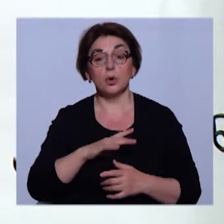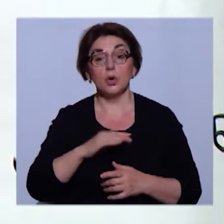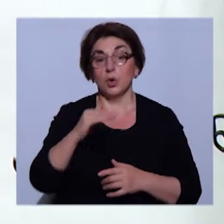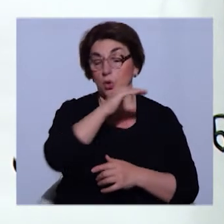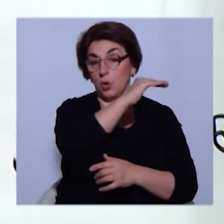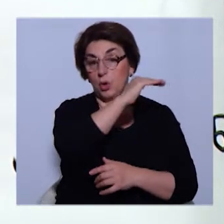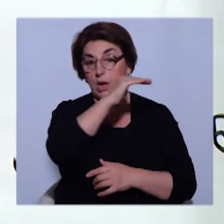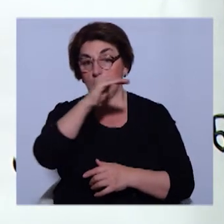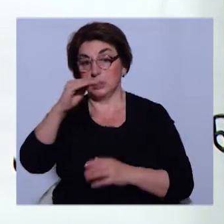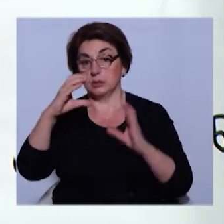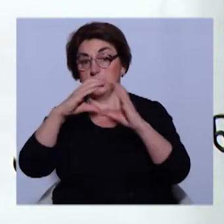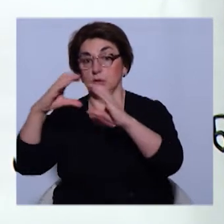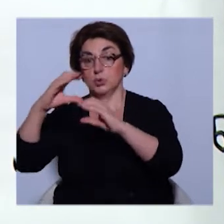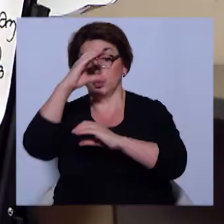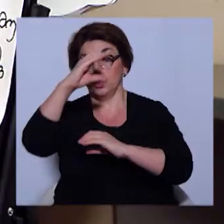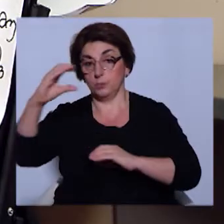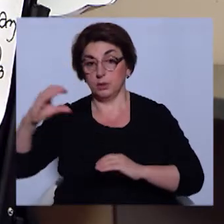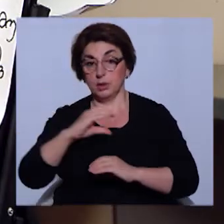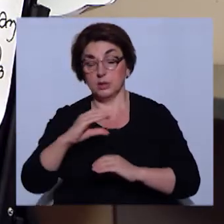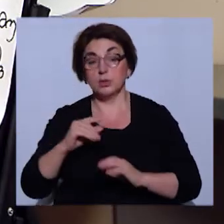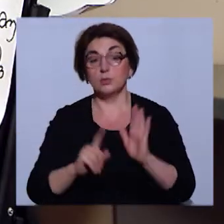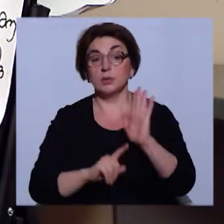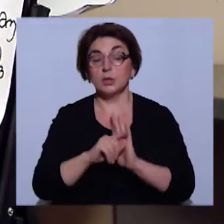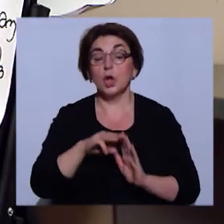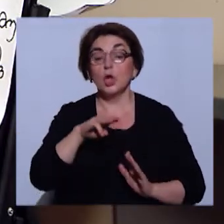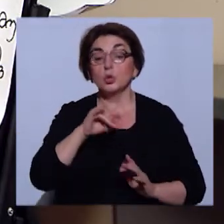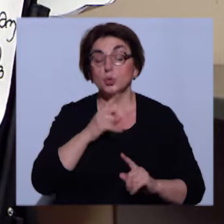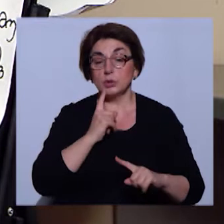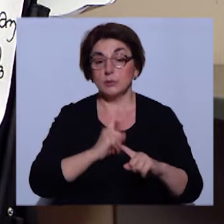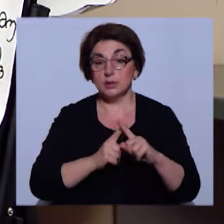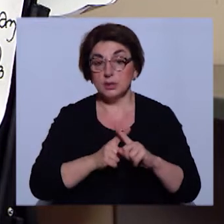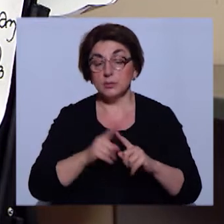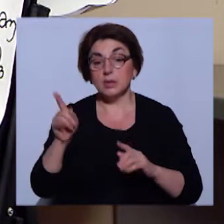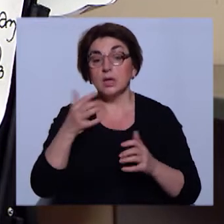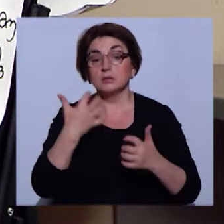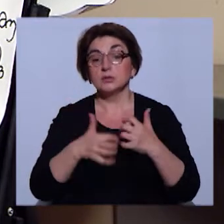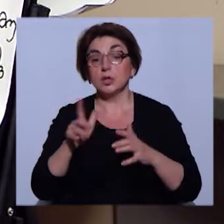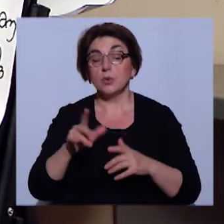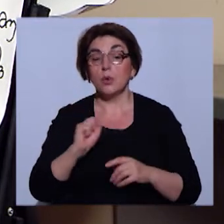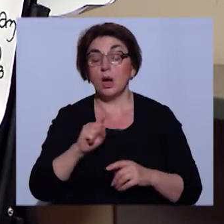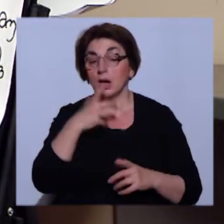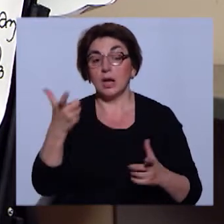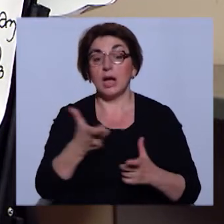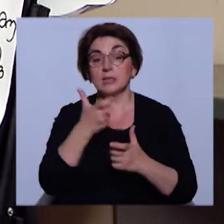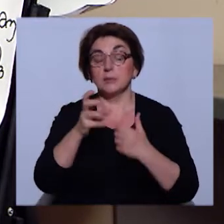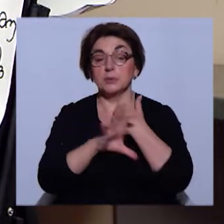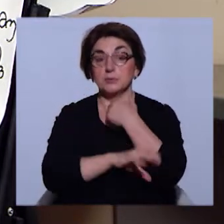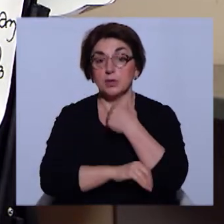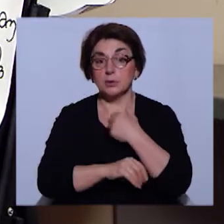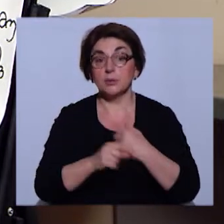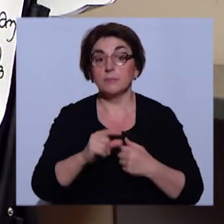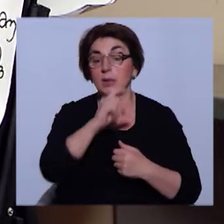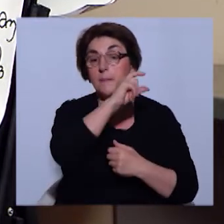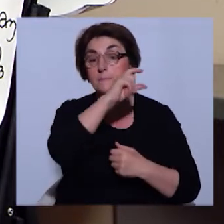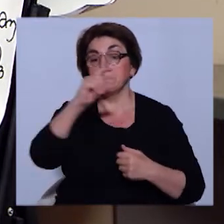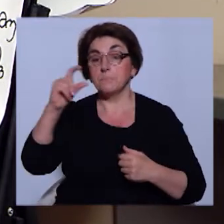იყო? ჰორიზონტალური მწკრივი, რომელიც იწყებოდა ტუტე მეტალი და მთავრდებოდა ინერტული აირებით, ხო? პერიოდში